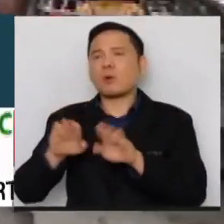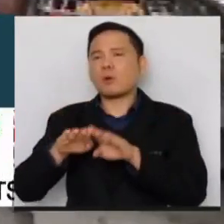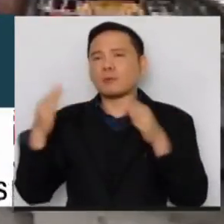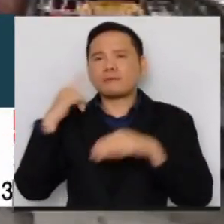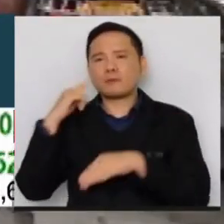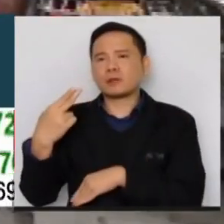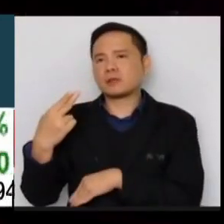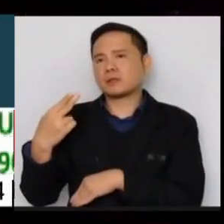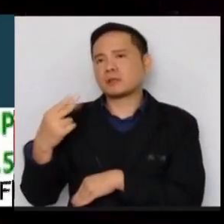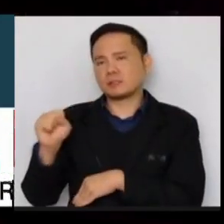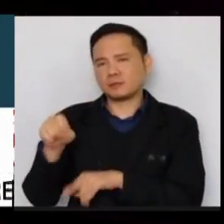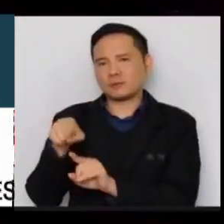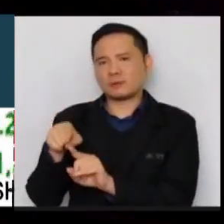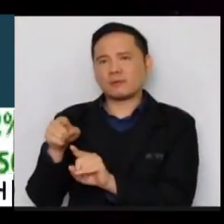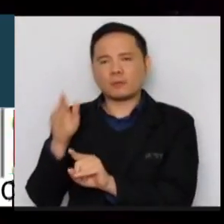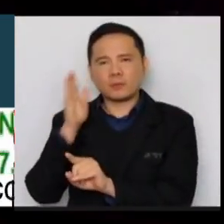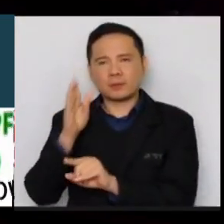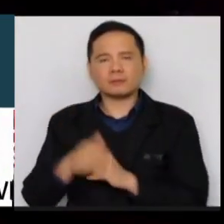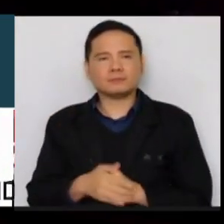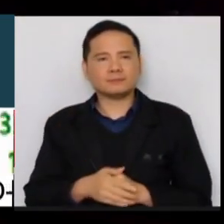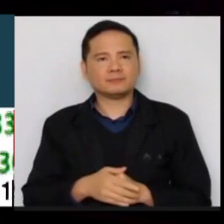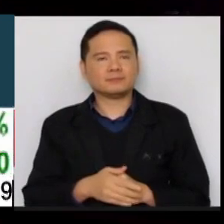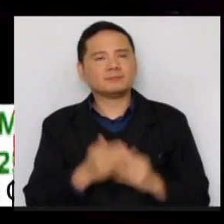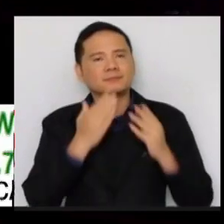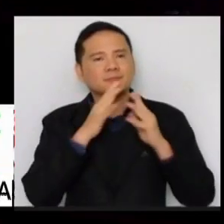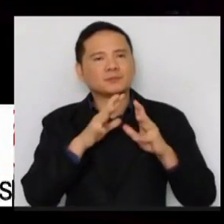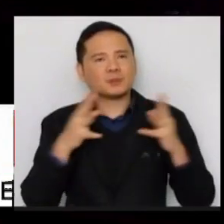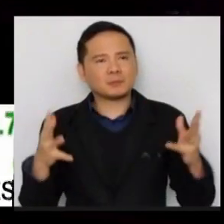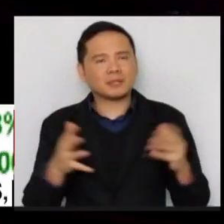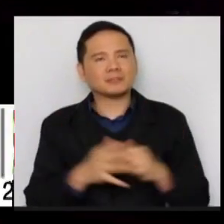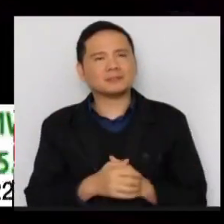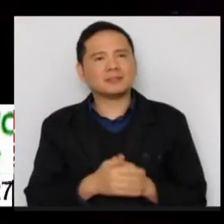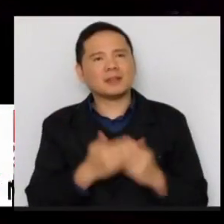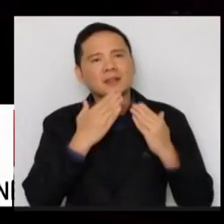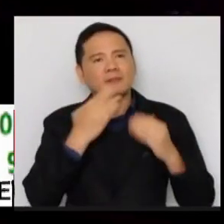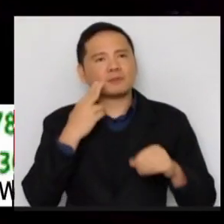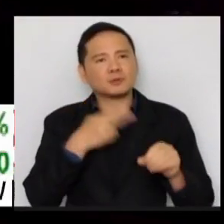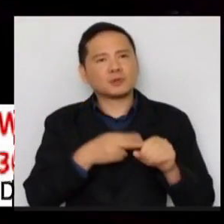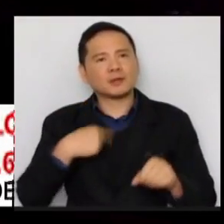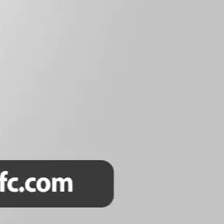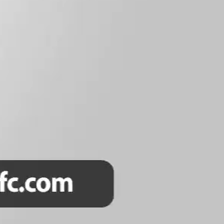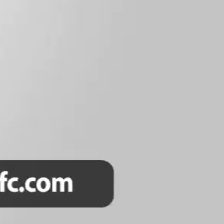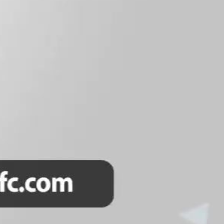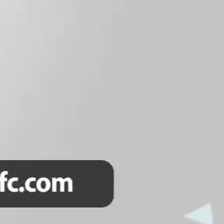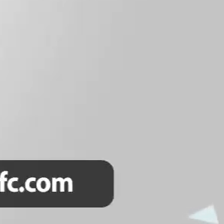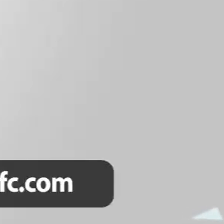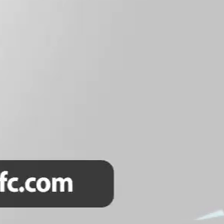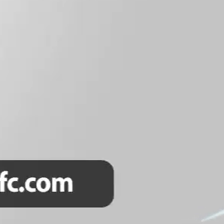Navotas City Mayor Toby Tiangco, thank you as always for joining us this afternoon. And take care.